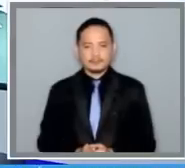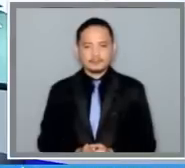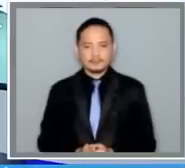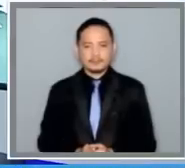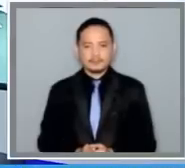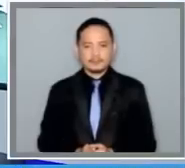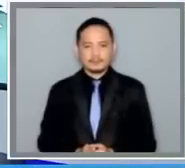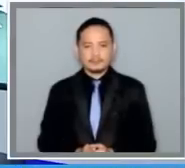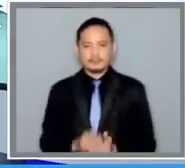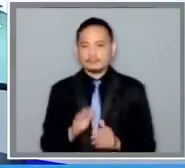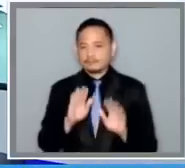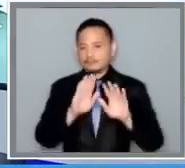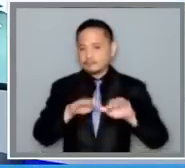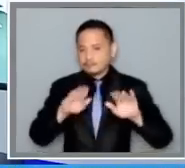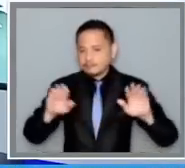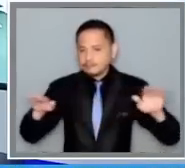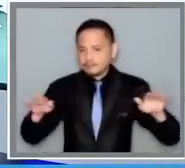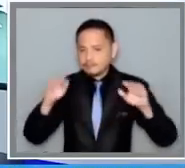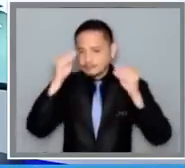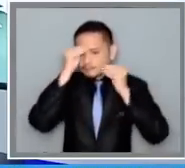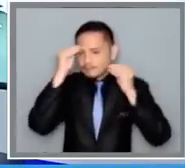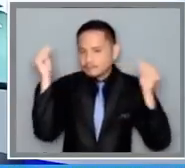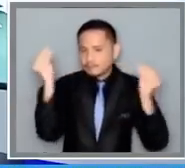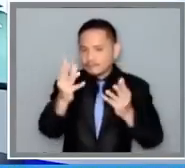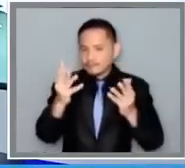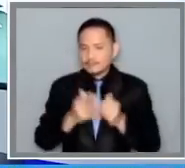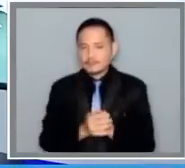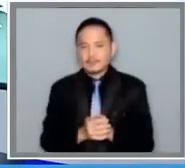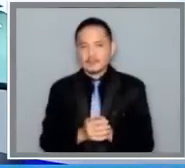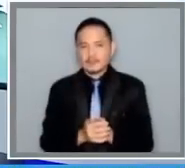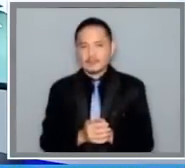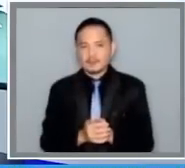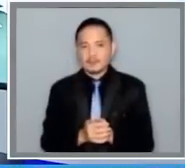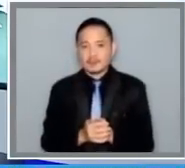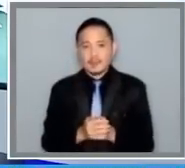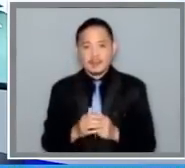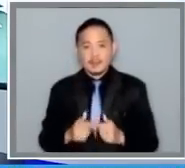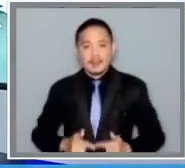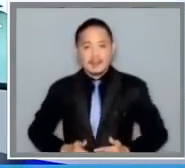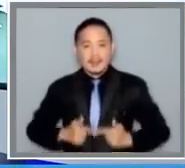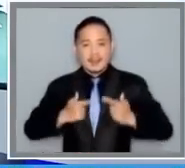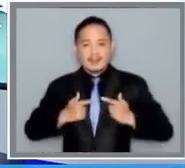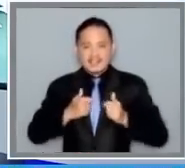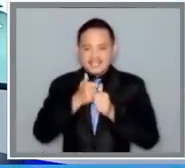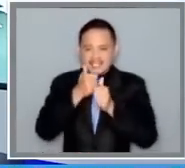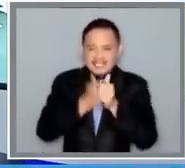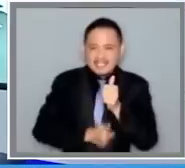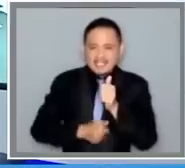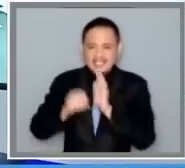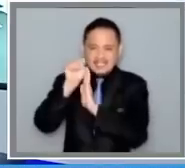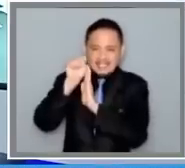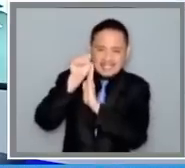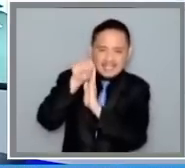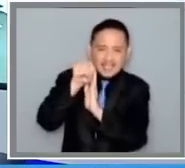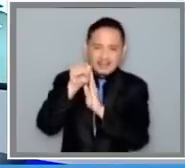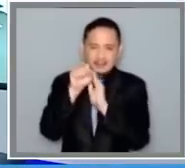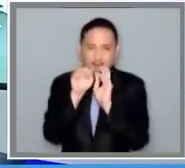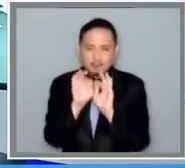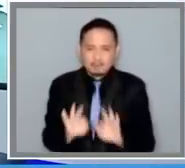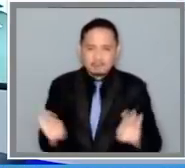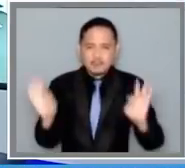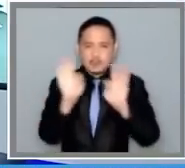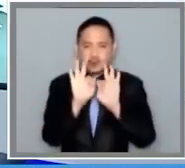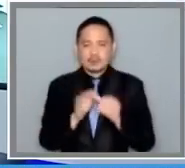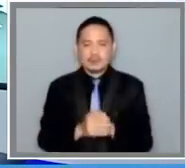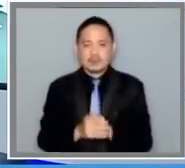Ito mga kabalita, pagdating po sa pagsagip syempre ng buhay, ang bawat segundo ay napakahalaga. Kaya yung ilang bumbero po dyan